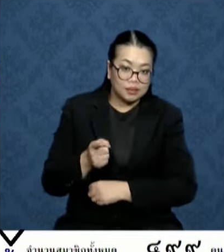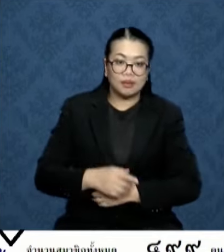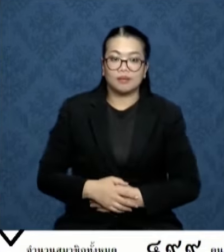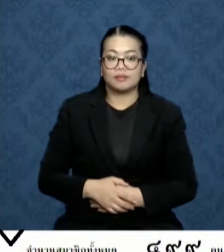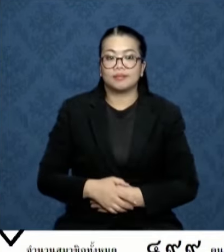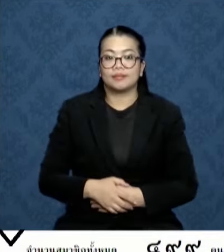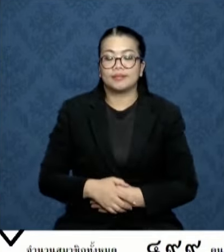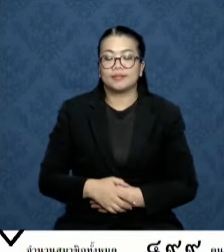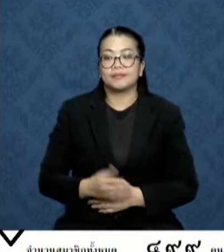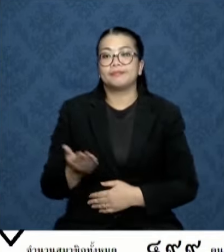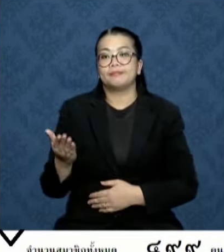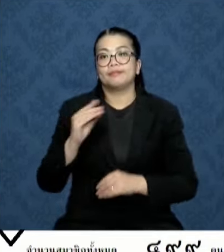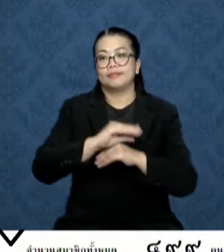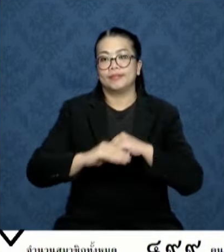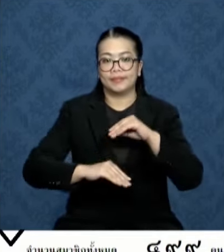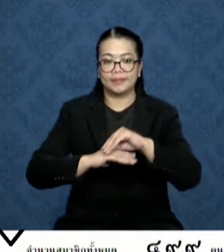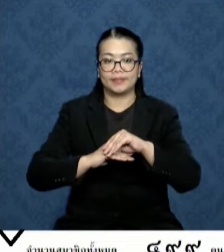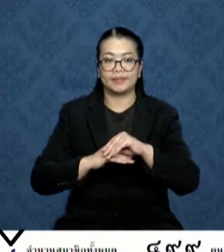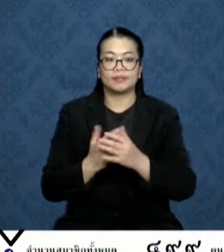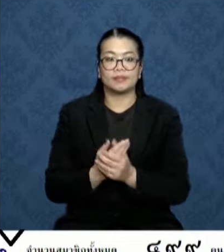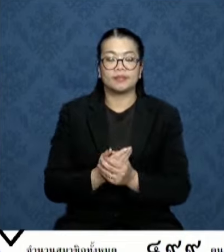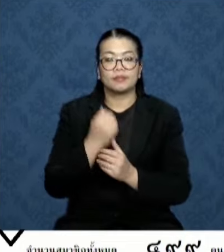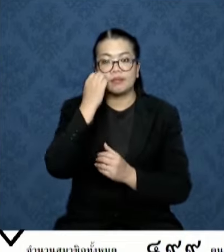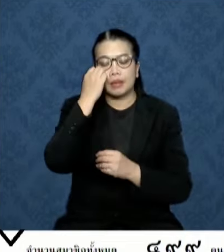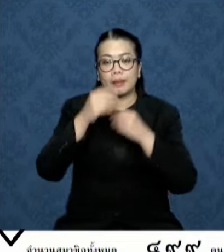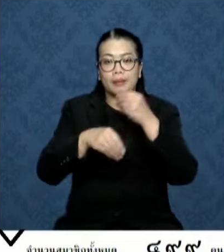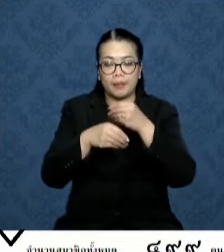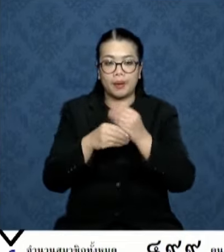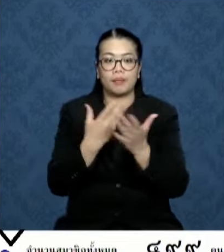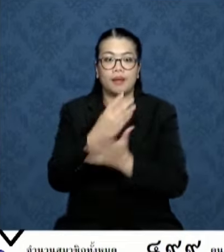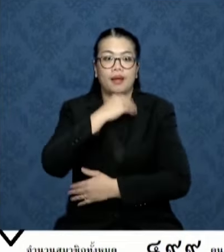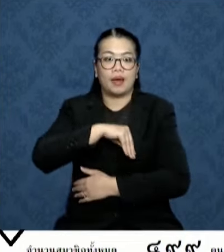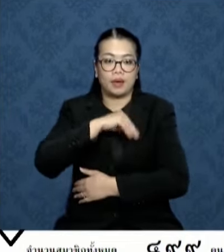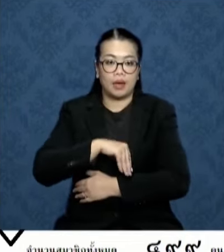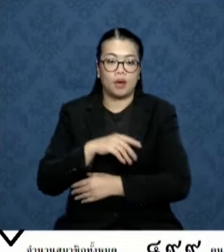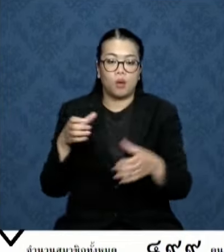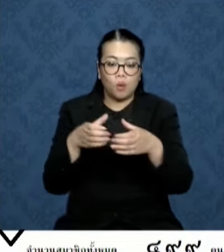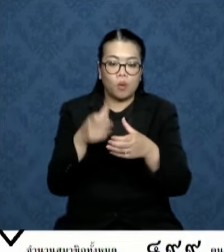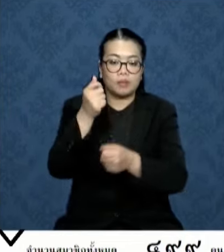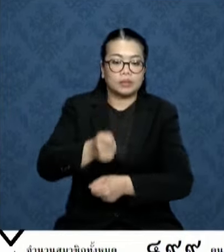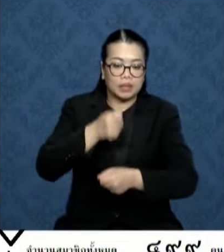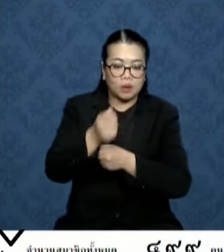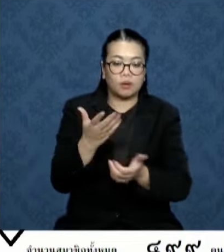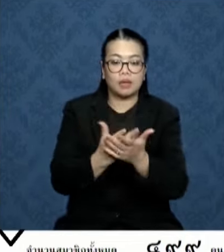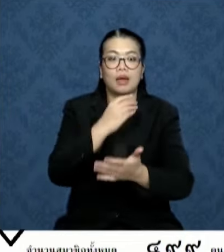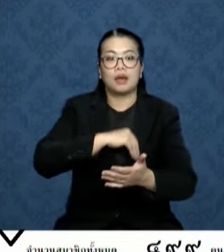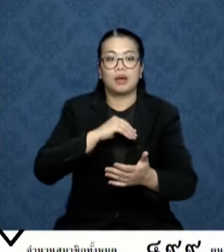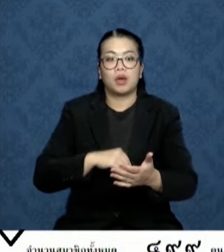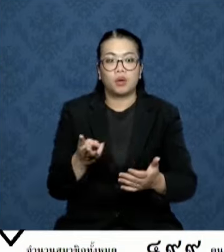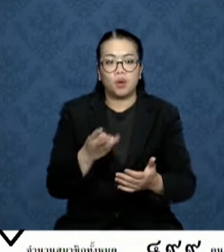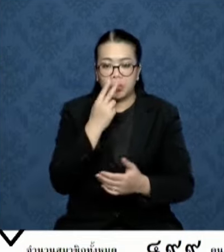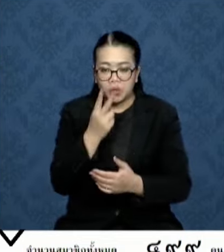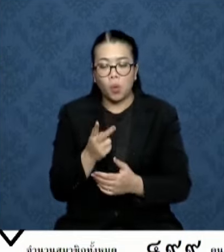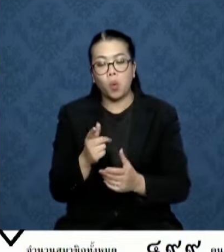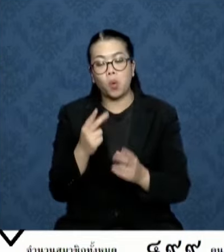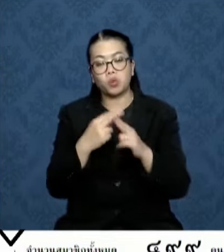อกอนนึนะครั เป็นโครงการทใช้หวว่เพิ่มรายได้เกษตกรณผู้มรายได้น้ครับใครเห็นชอโงการกคงจะ